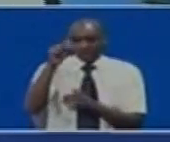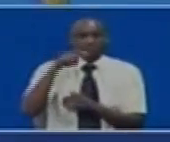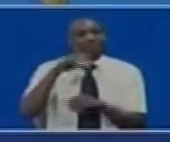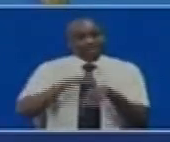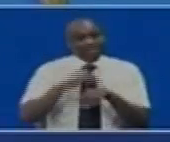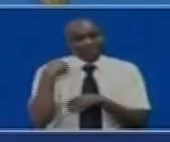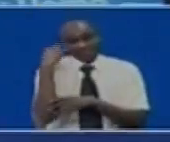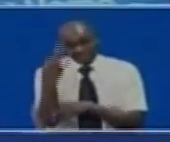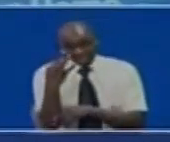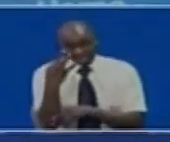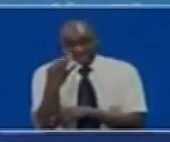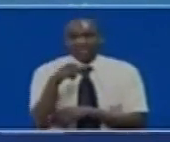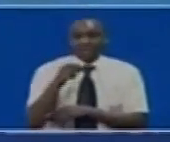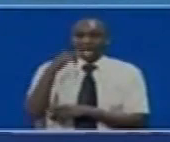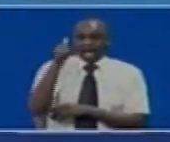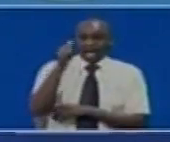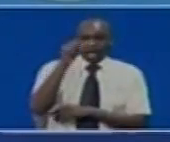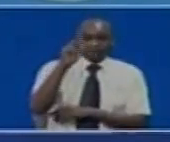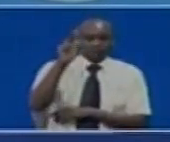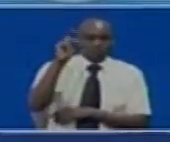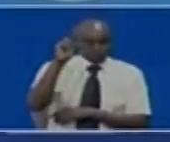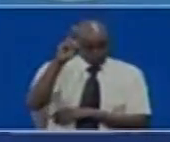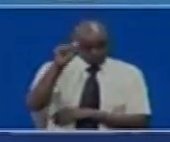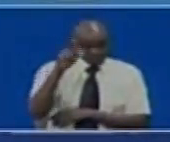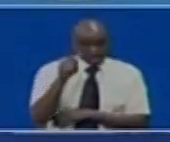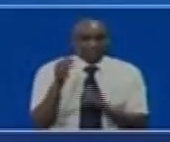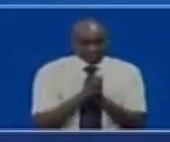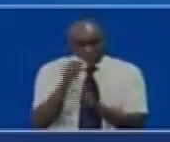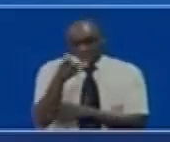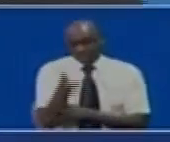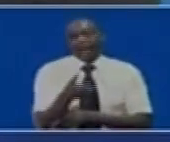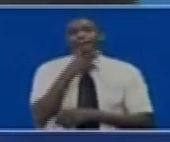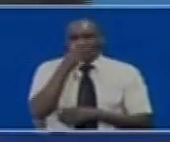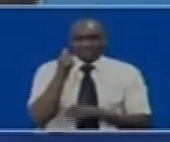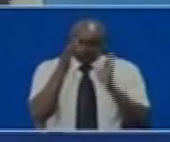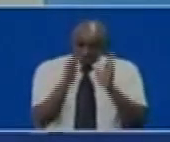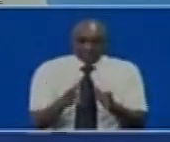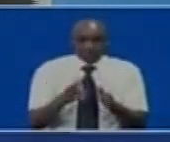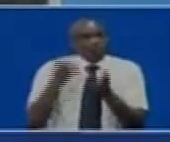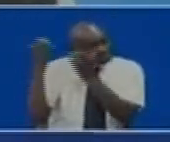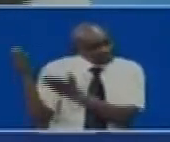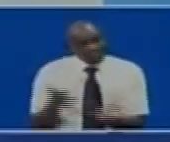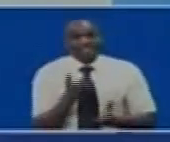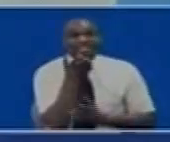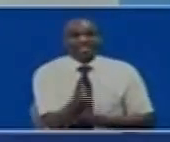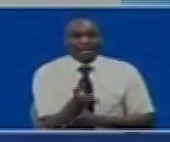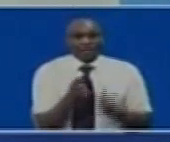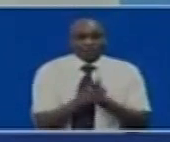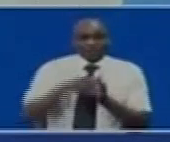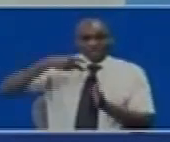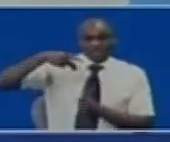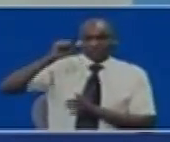nafasi ya tatu. Ken Anunda kutoka klabu ya Limuru alitoa taji na mchezaji bora alialikwa, huku Peter